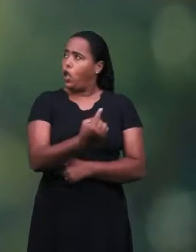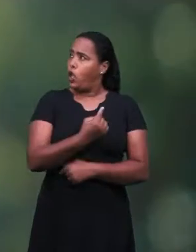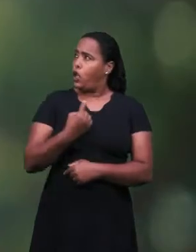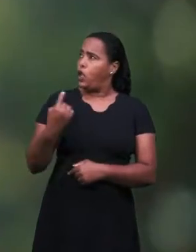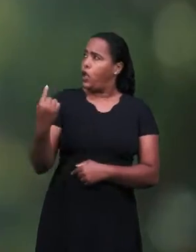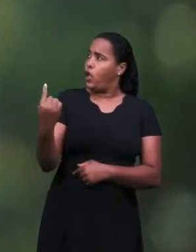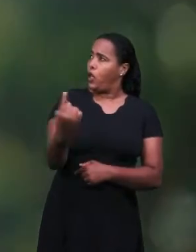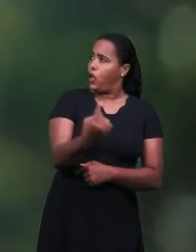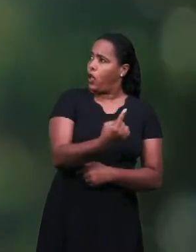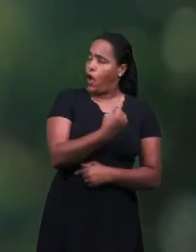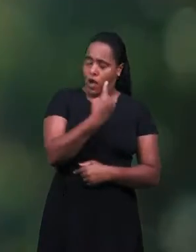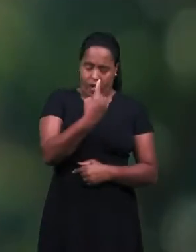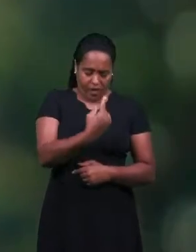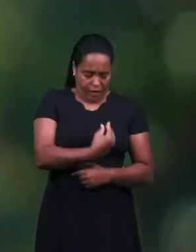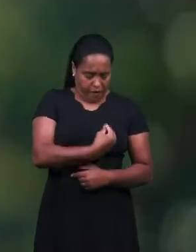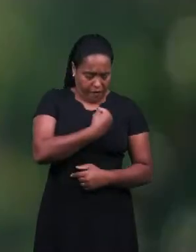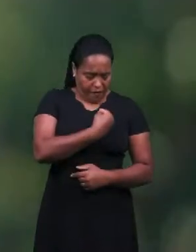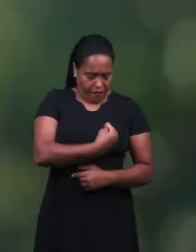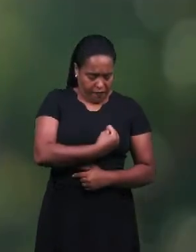Душа моя,